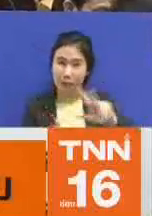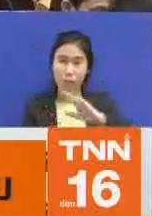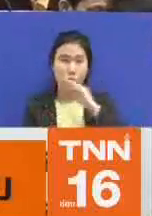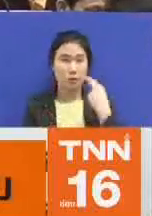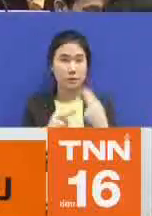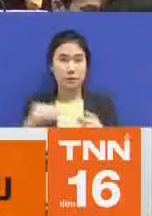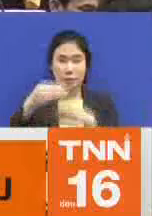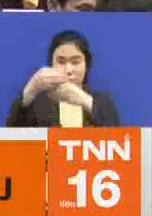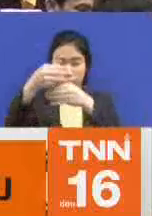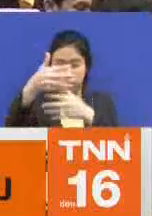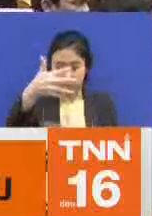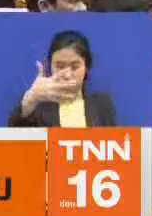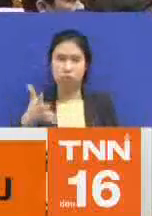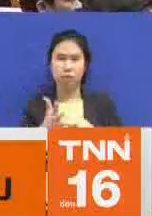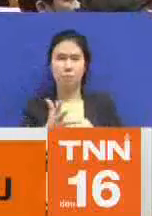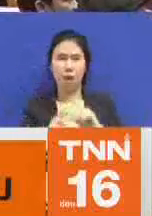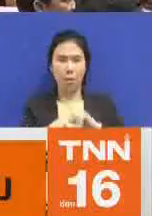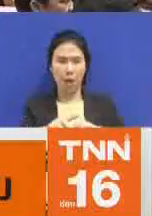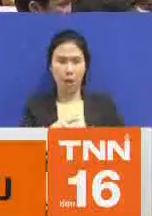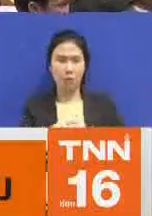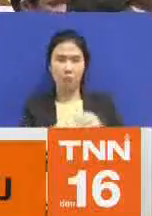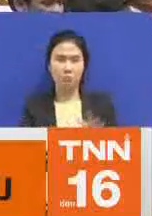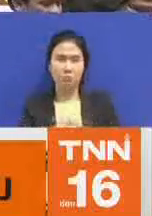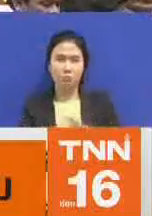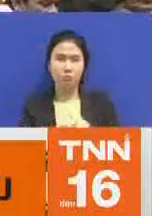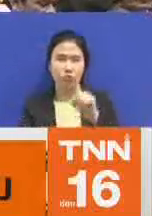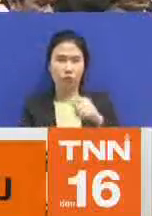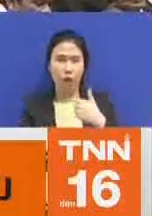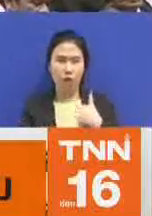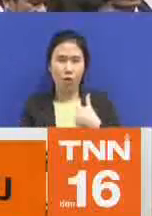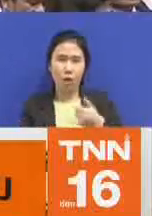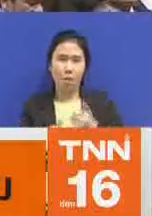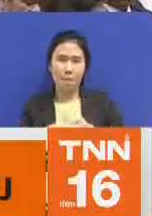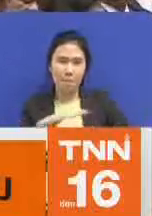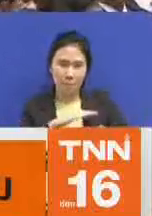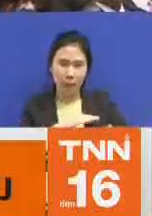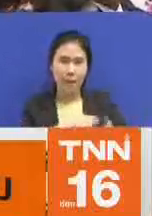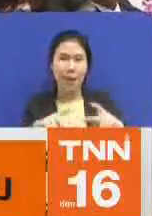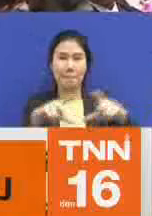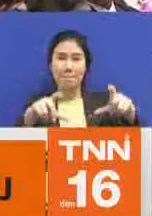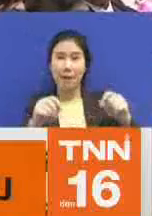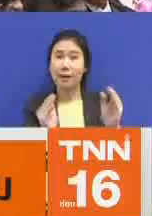วประธานและรองประธานสภาผู้แทนราษฎรต่อหรือไม่ครับ